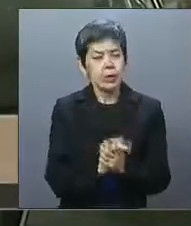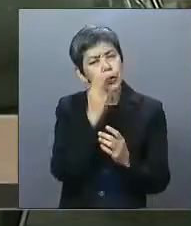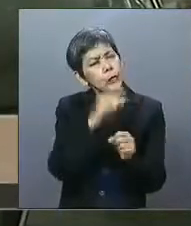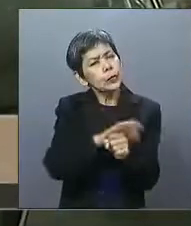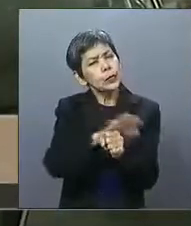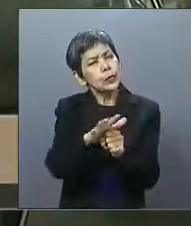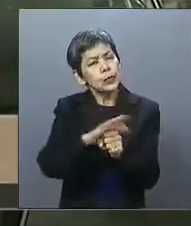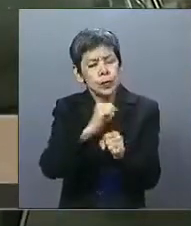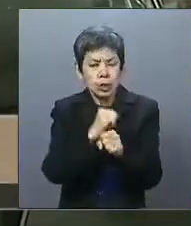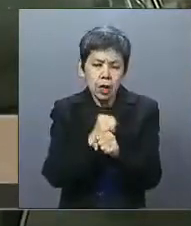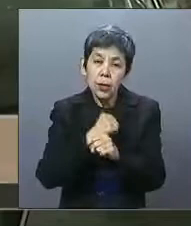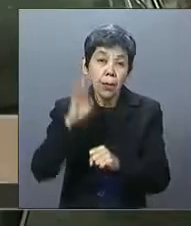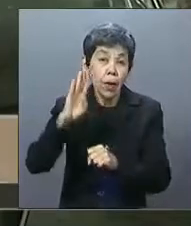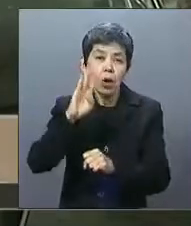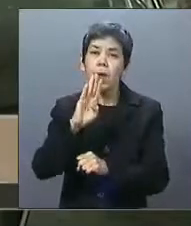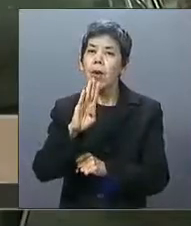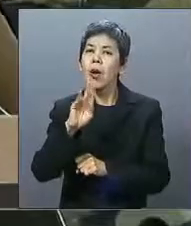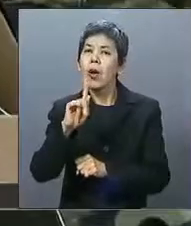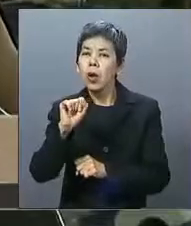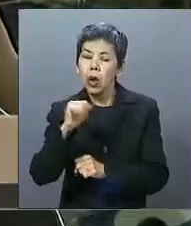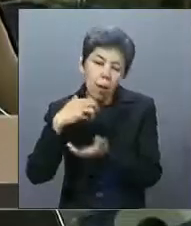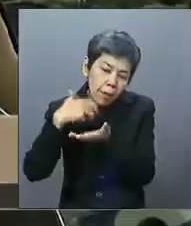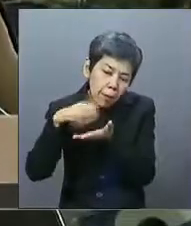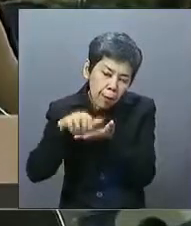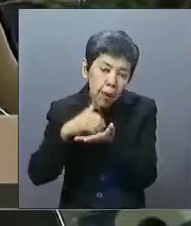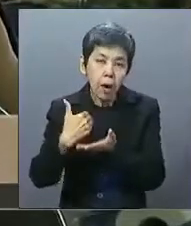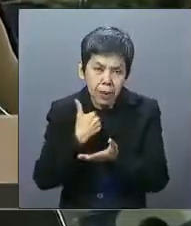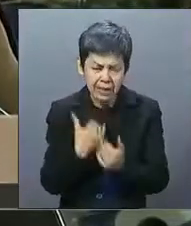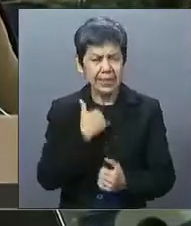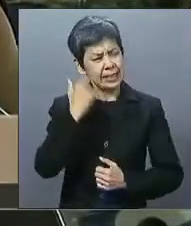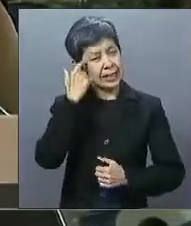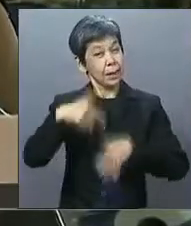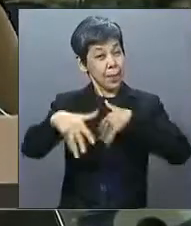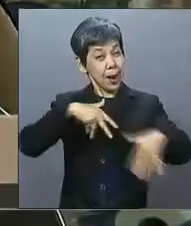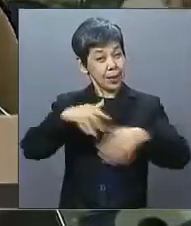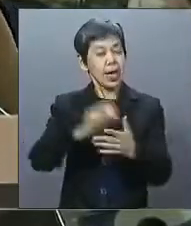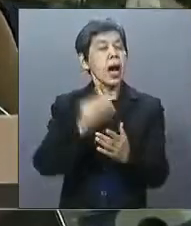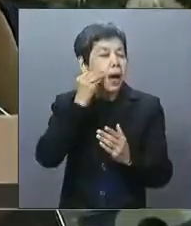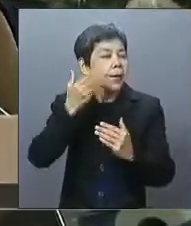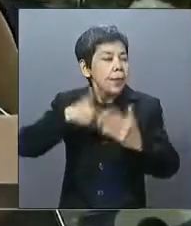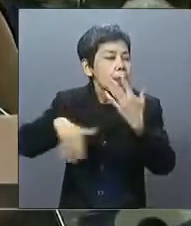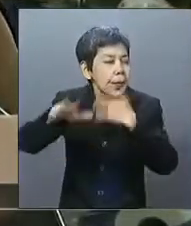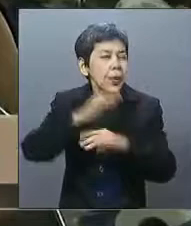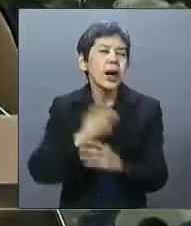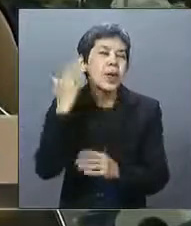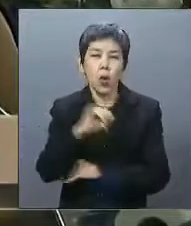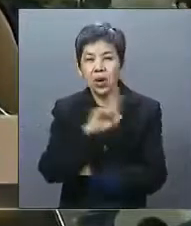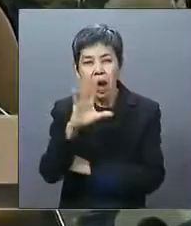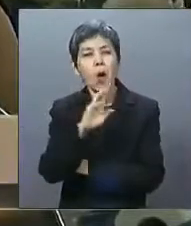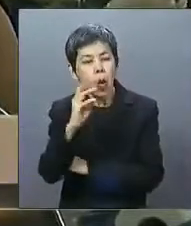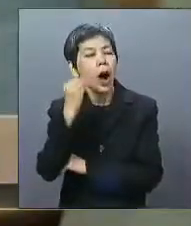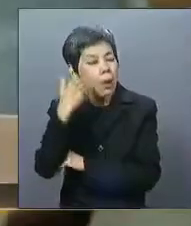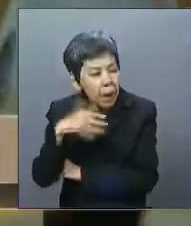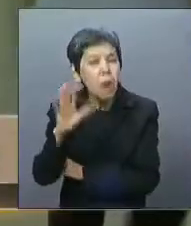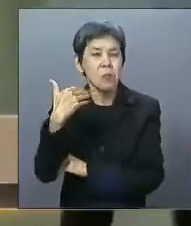ะครับข้อมูลจากบริษัทขนส่งจำกัดหรือว่าบขส.บอกว่าอาจเป็นเพราะประชาชนทยอยเดินทางจำนวนมากตั้งแต่วันที่5และวันที่6เมษายน